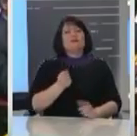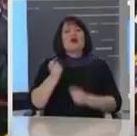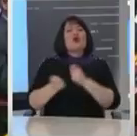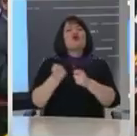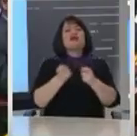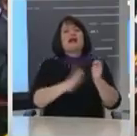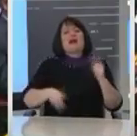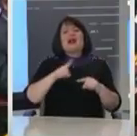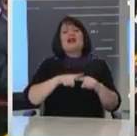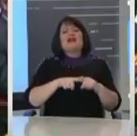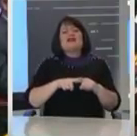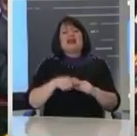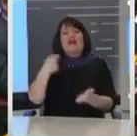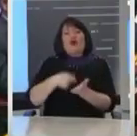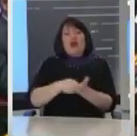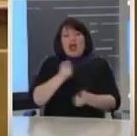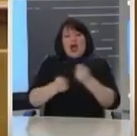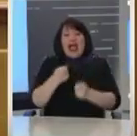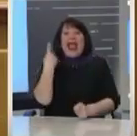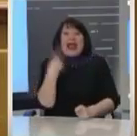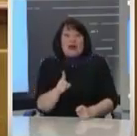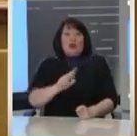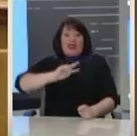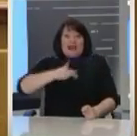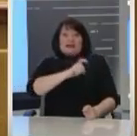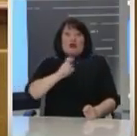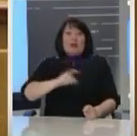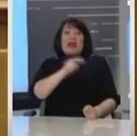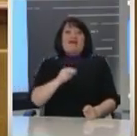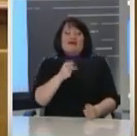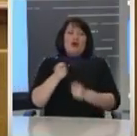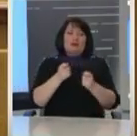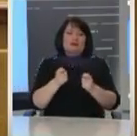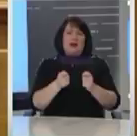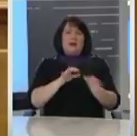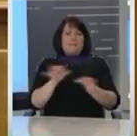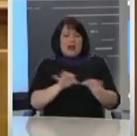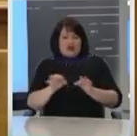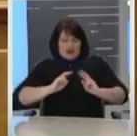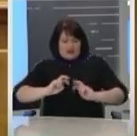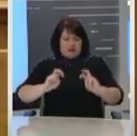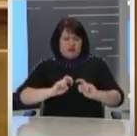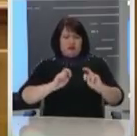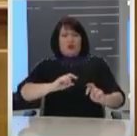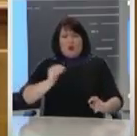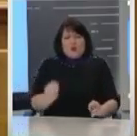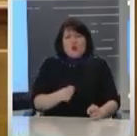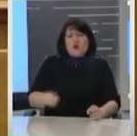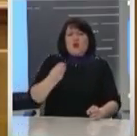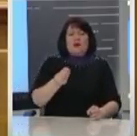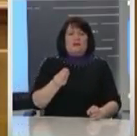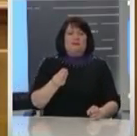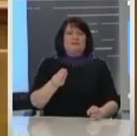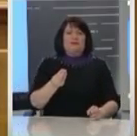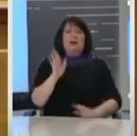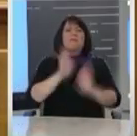των Ελλήνων προς την εφορία ξεπέρασαν τα 100 δις. Κατασχέσεις περιουσιών έχουν πολλαπλασιαστεί. Οι